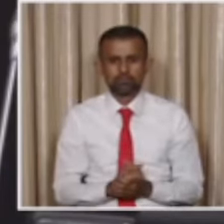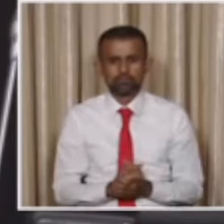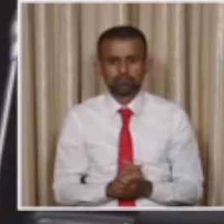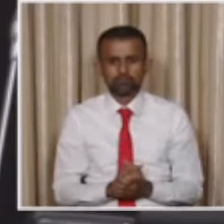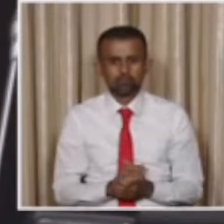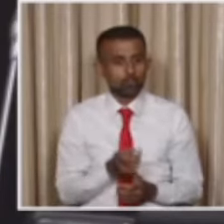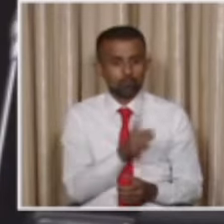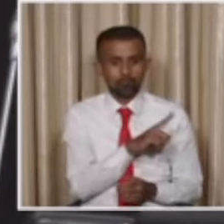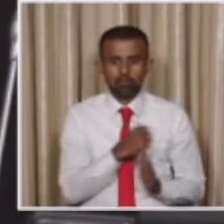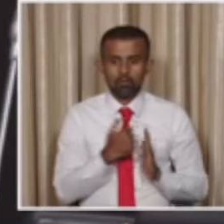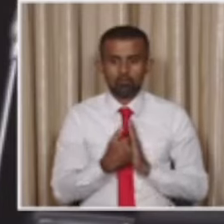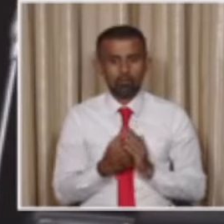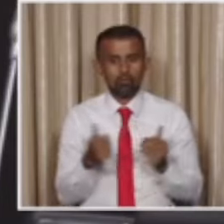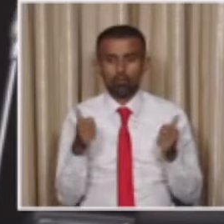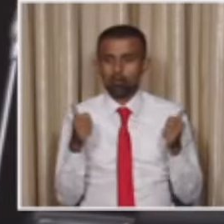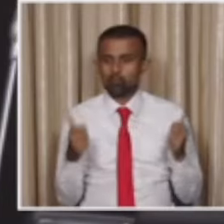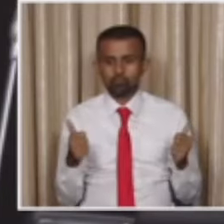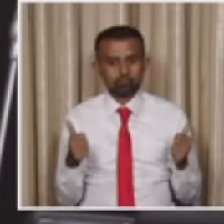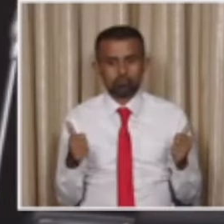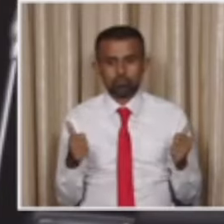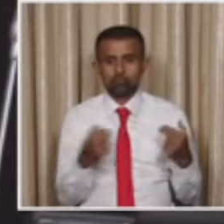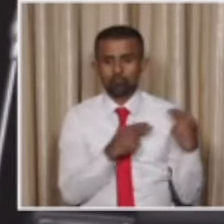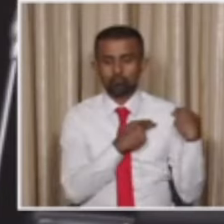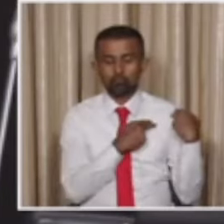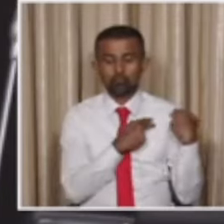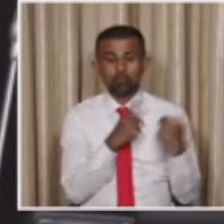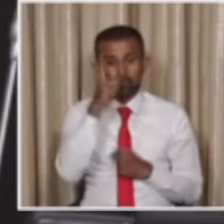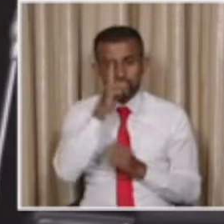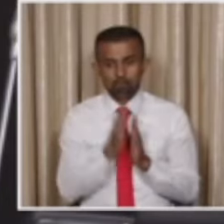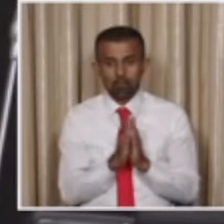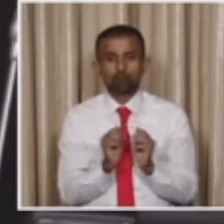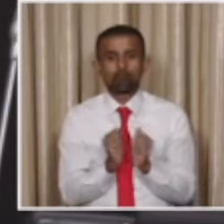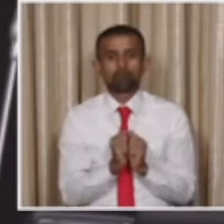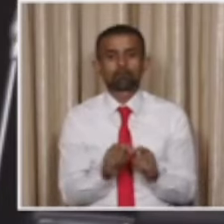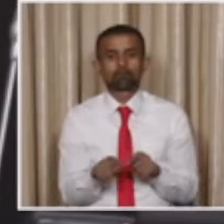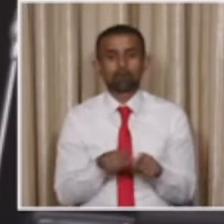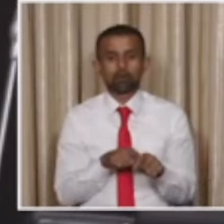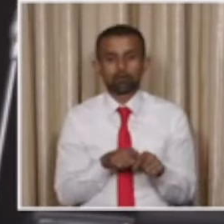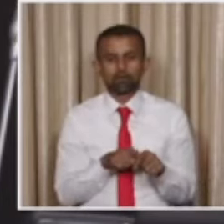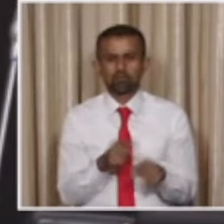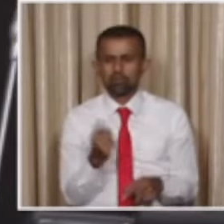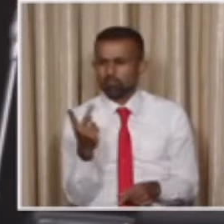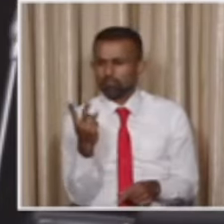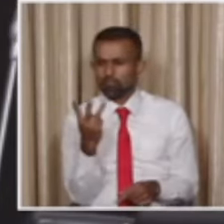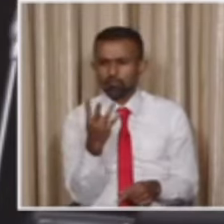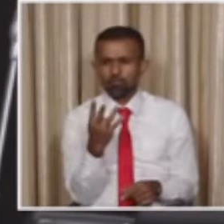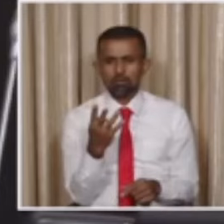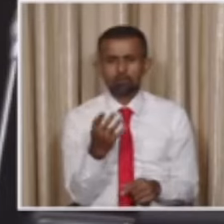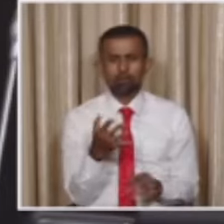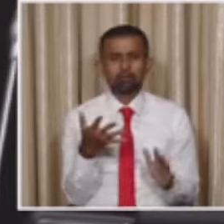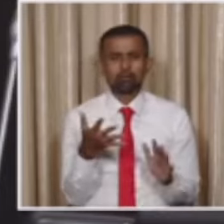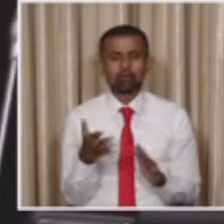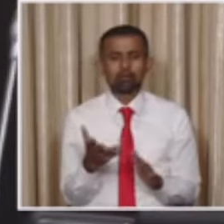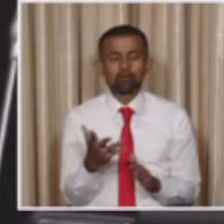අනිත් අය බොහොම ගෞරවණීයයි. වගකීම දේවකාර්ය වගේ ඉෂ්ට කරනවා. හැබැයි මේ අතේ ඇඟිලි ගන්නට ඉන්න ගාන නිසා මොකද වෙලා